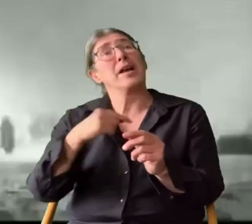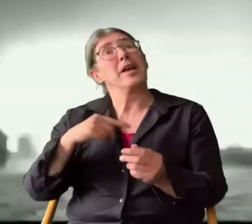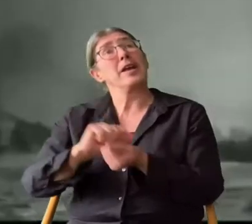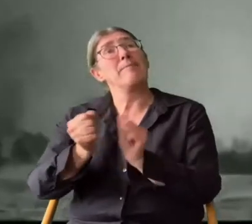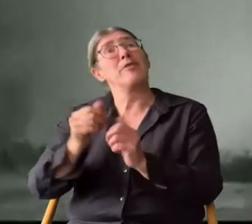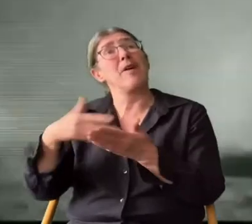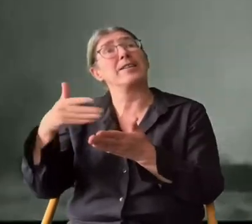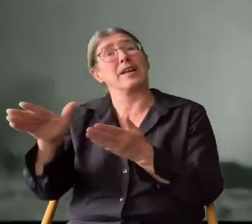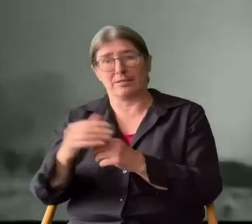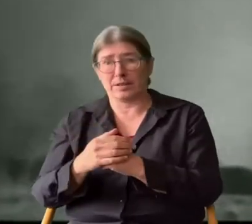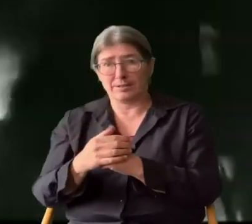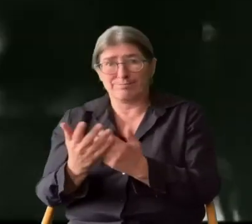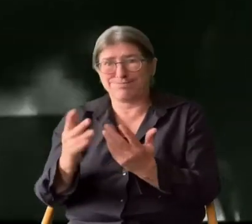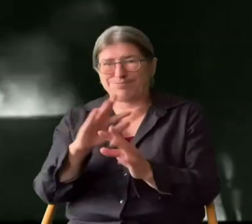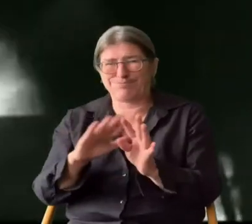weiter.